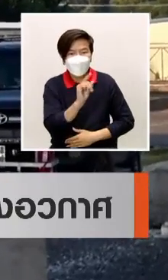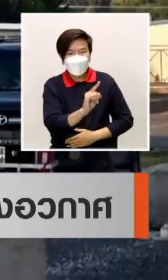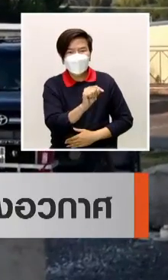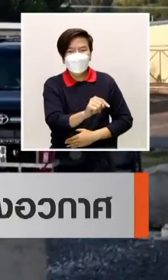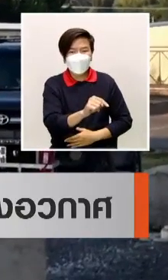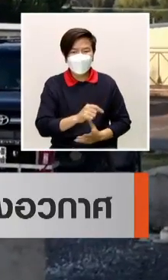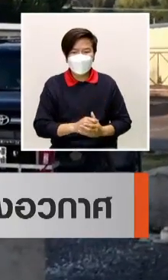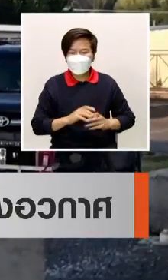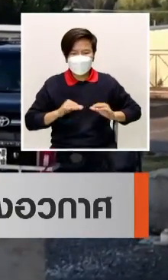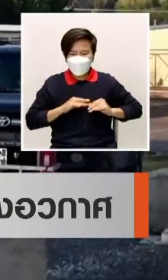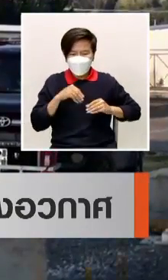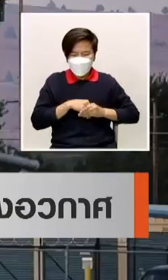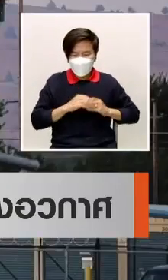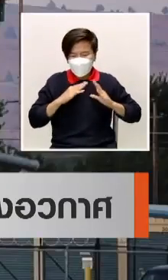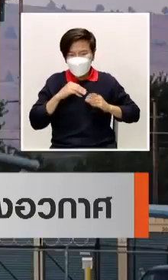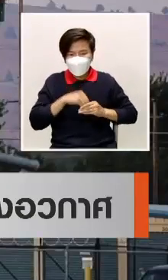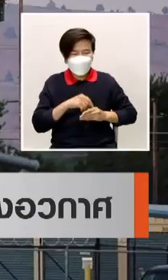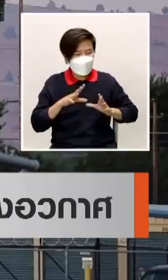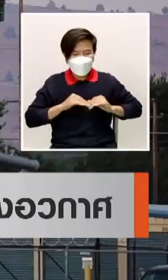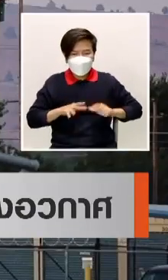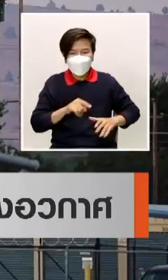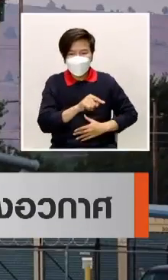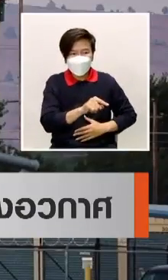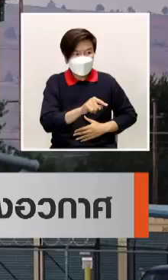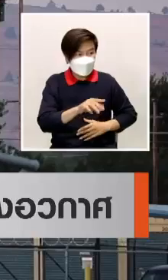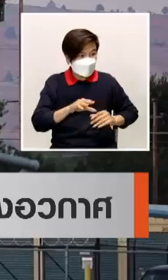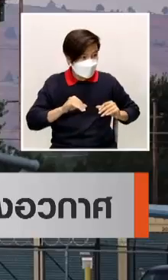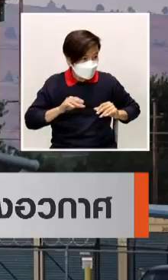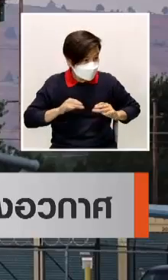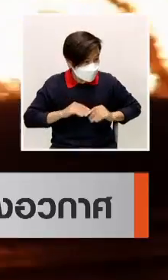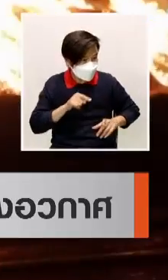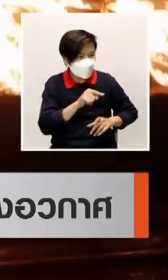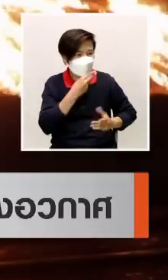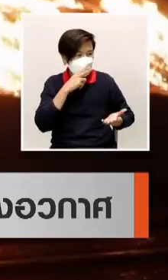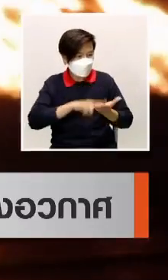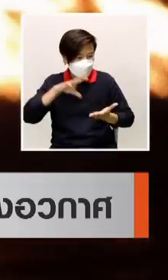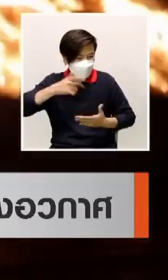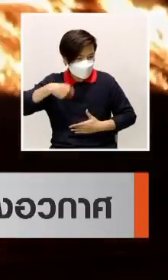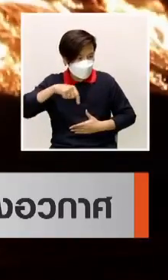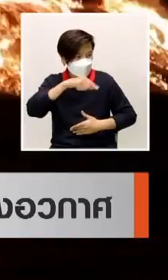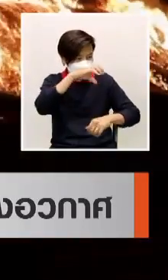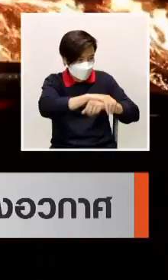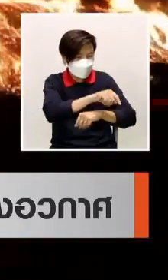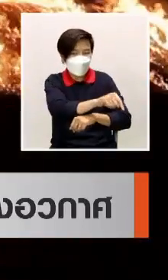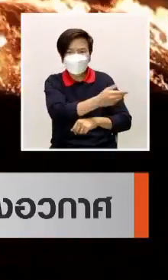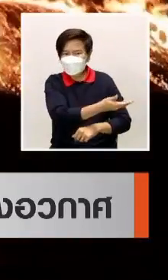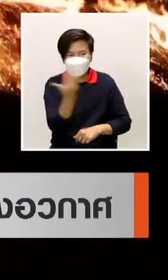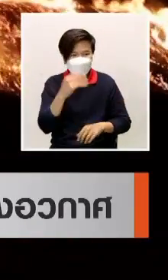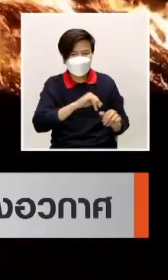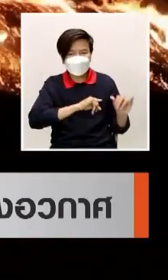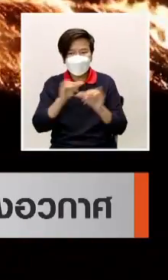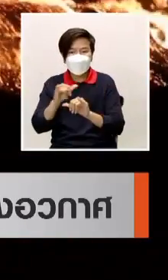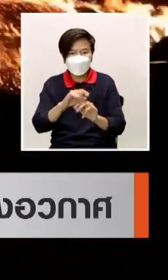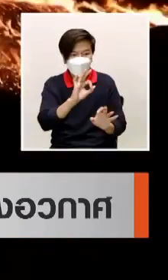างส่วนเนี่ยเขาไม่ยอมอพยพออกมาว่าถ้าหากว่าคุณไม่ยอมอพยพอาจจะเจอหมายศาลหรือถูกจับกุมได้นะคะซึ่ง